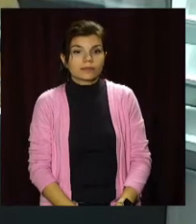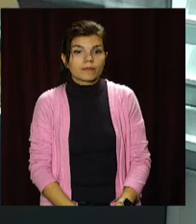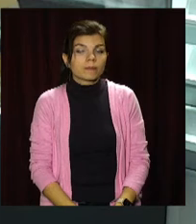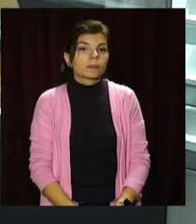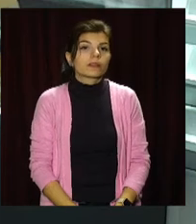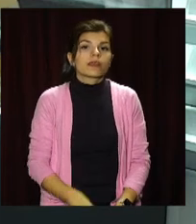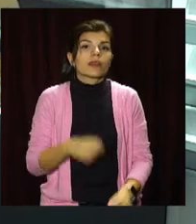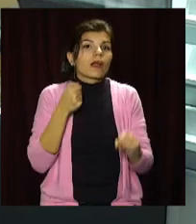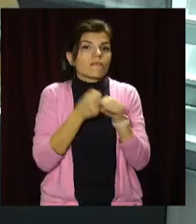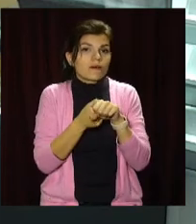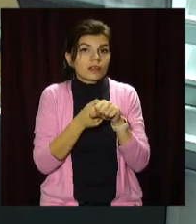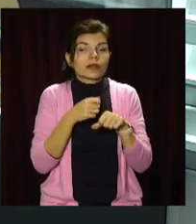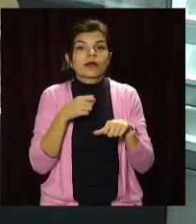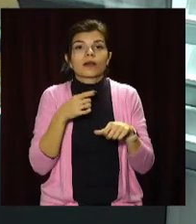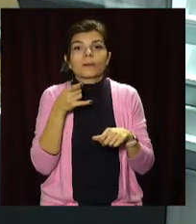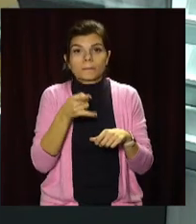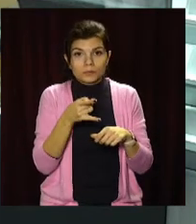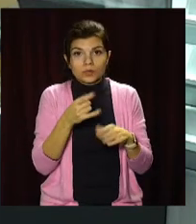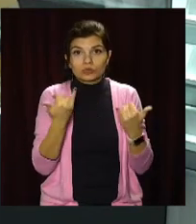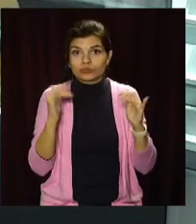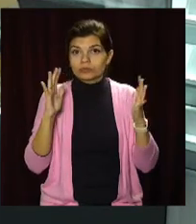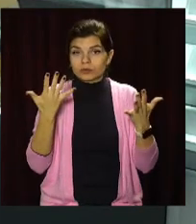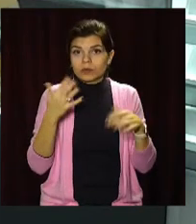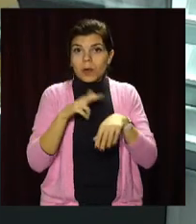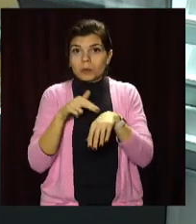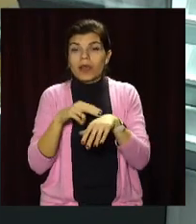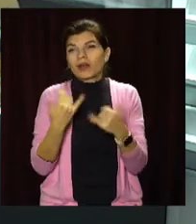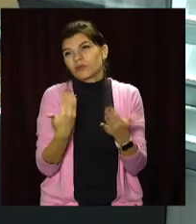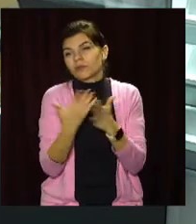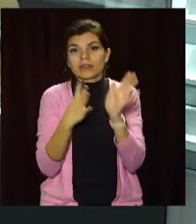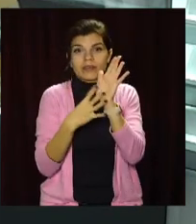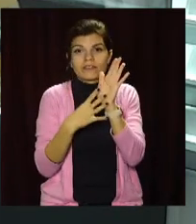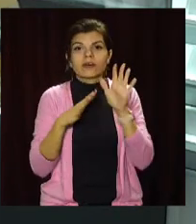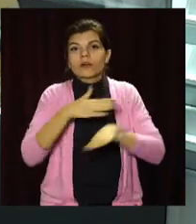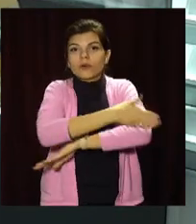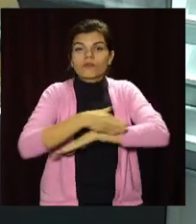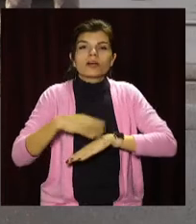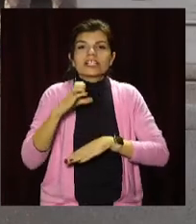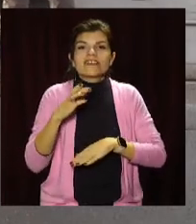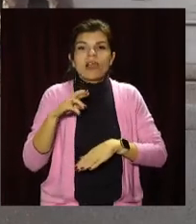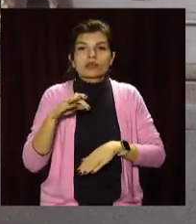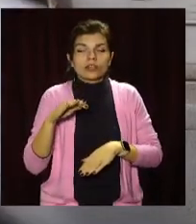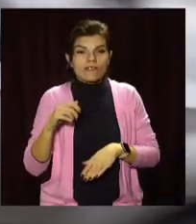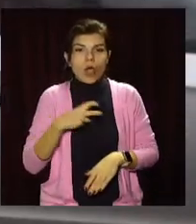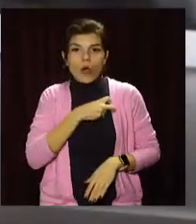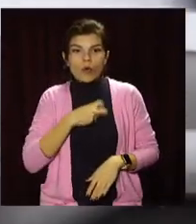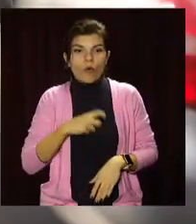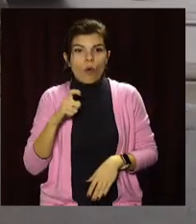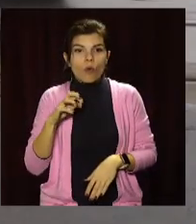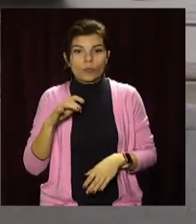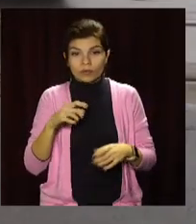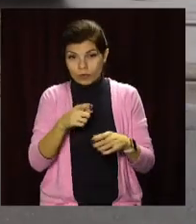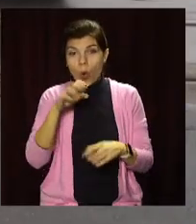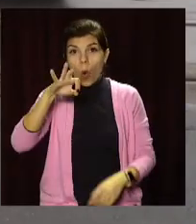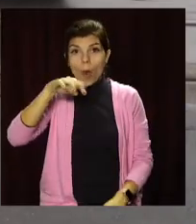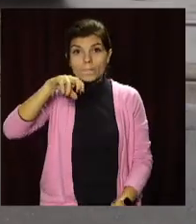Аварія за участі автомобіля поліції сталася сьогодні десь о 9-й на вулиці Святослава Хороброго у Дніпрі. Opel рухався